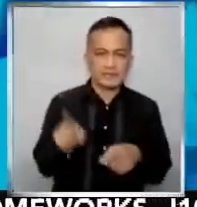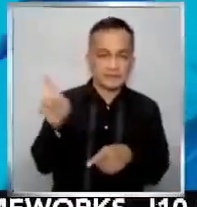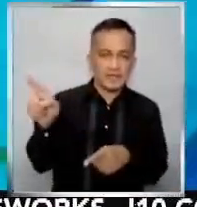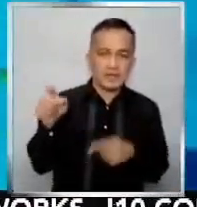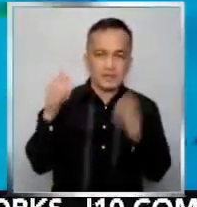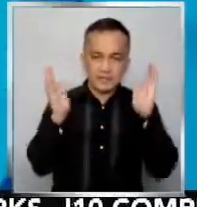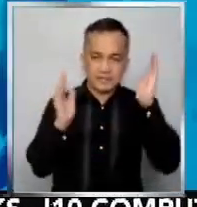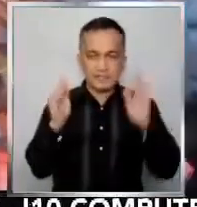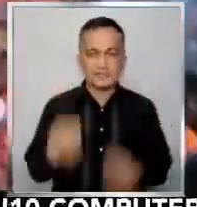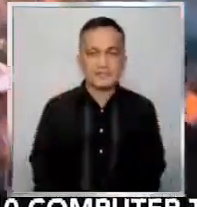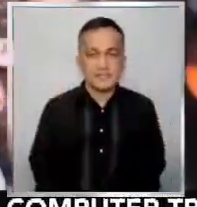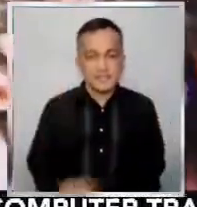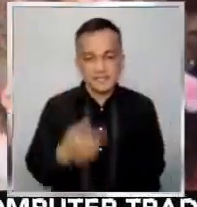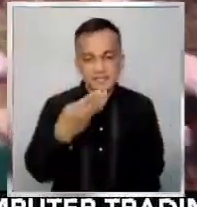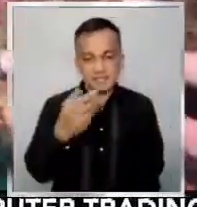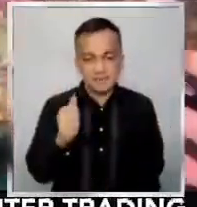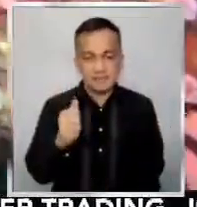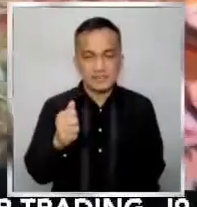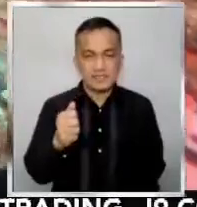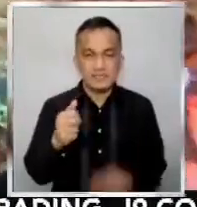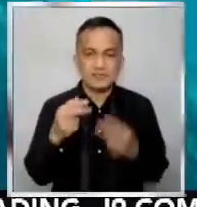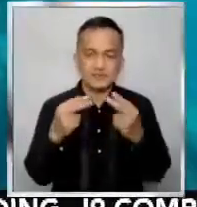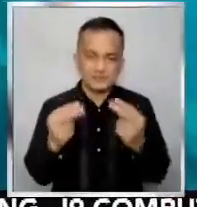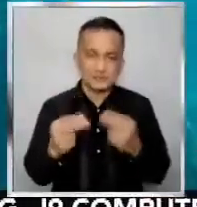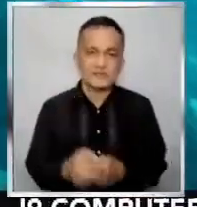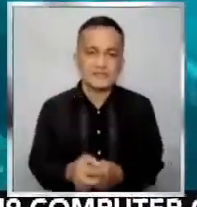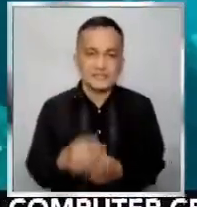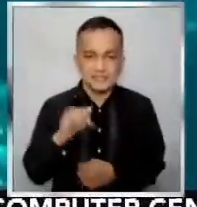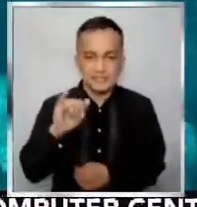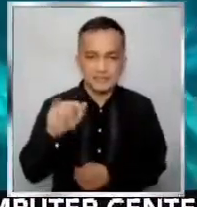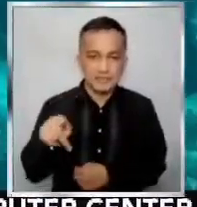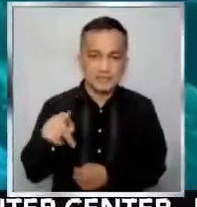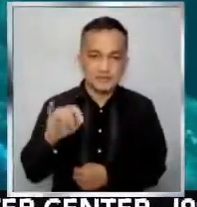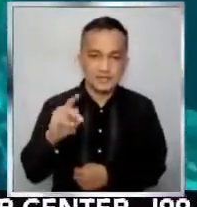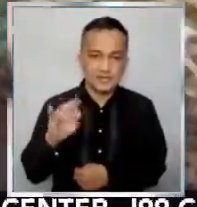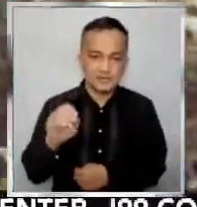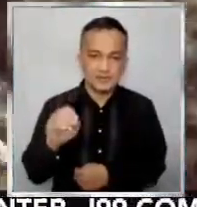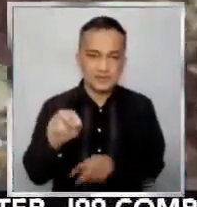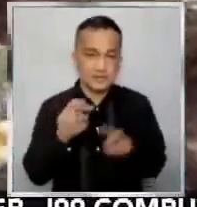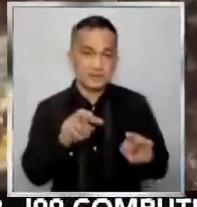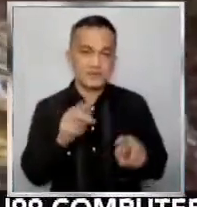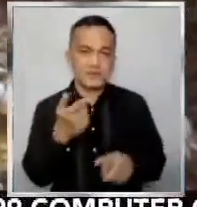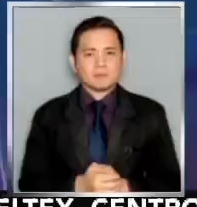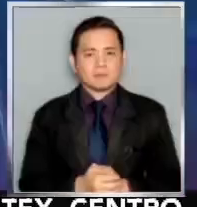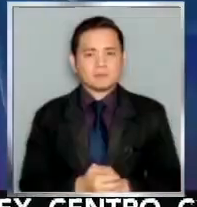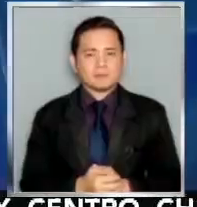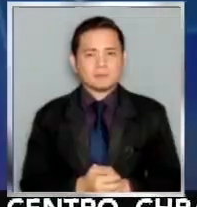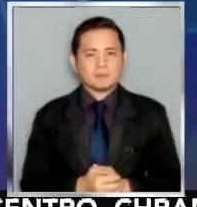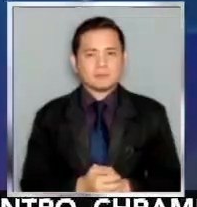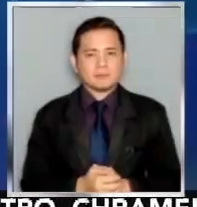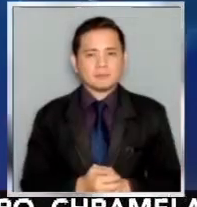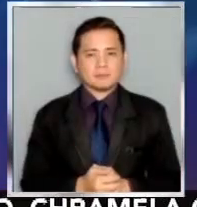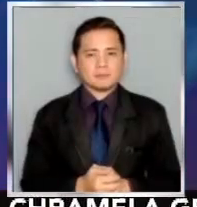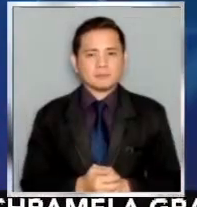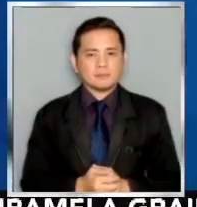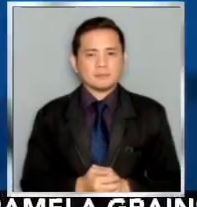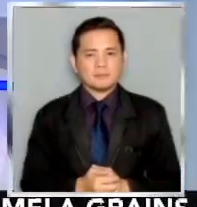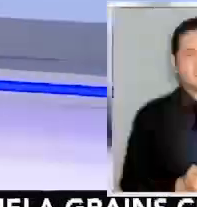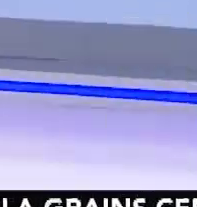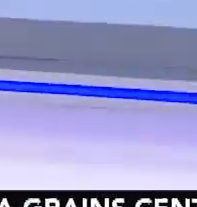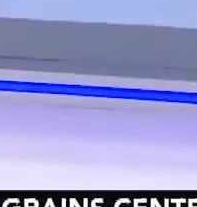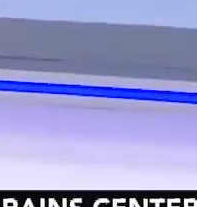Para sa GMA Integrated News, JP Soriano, nakatutok 24 oras.